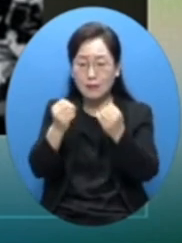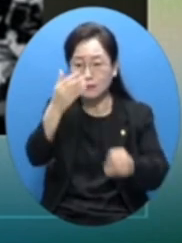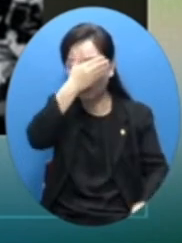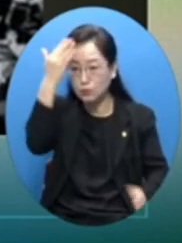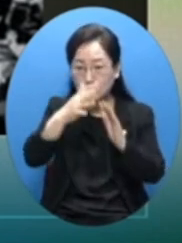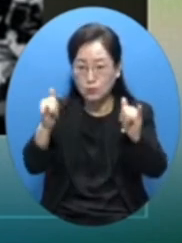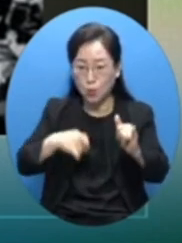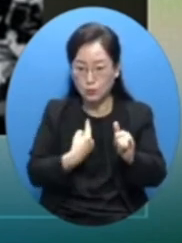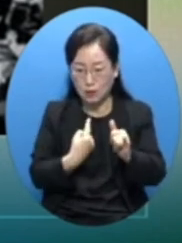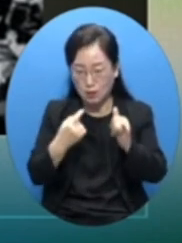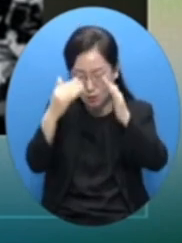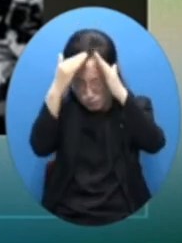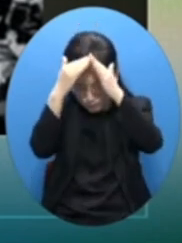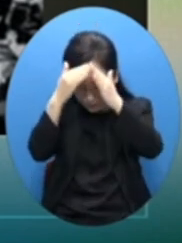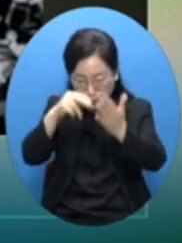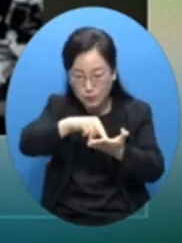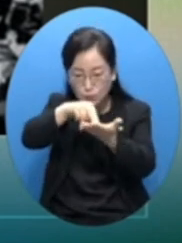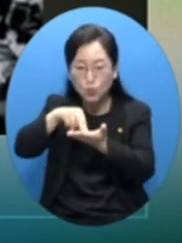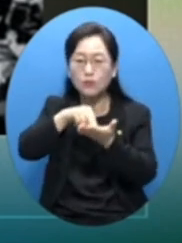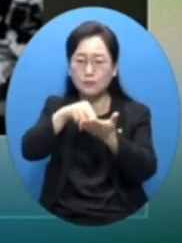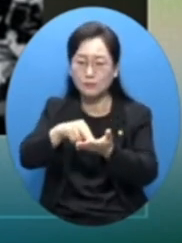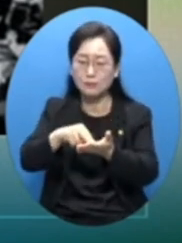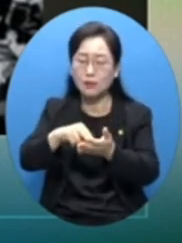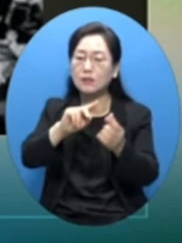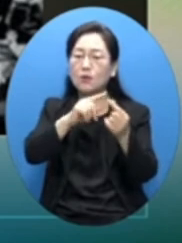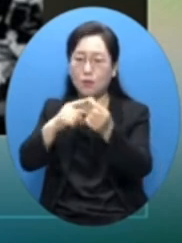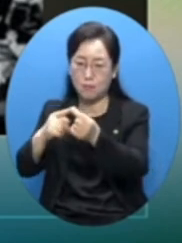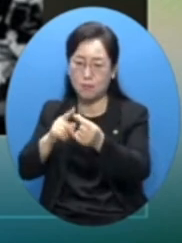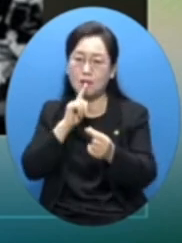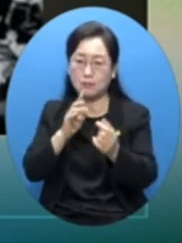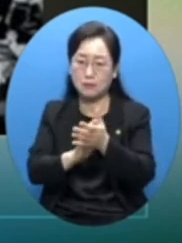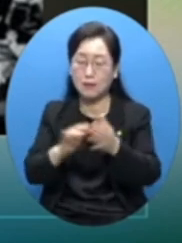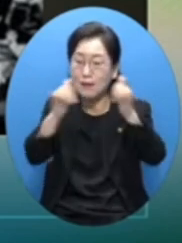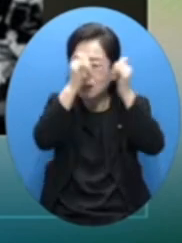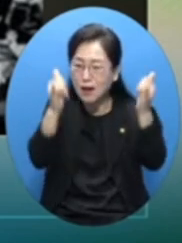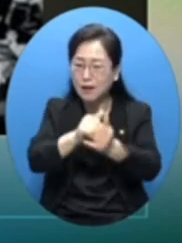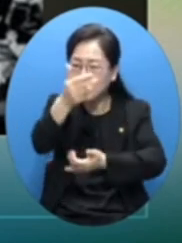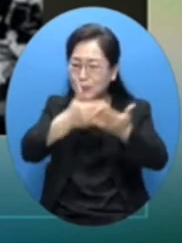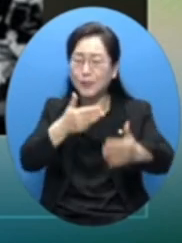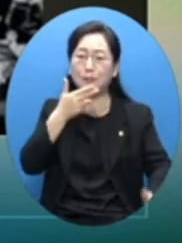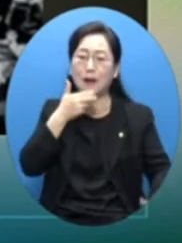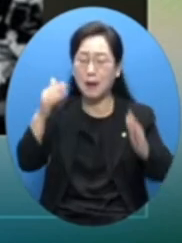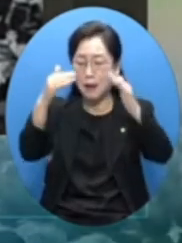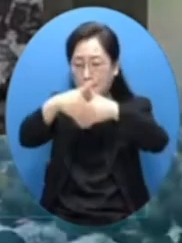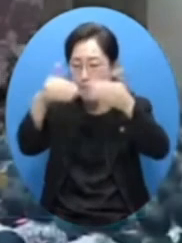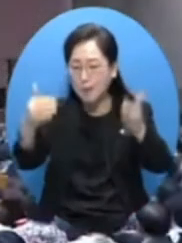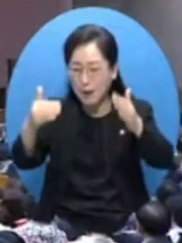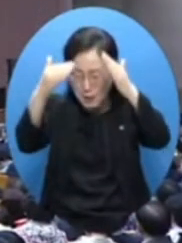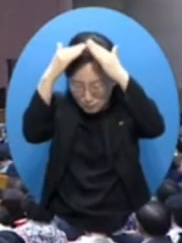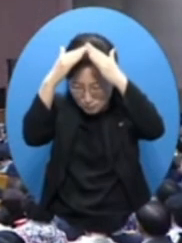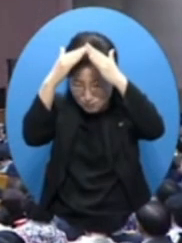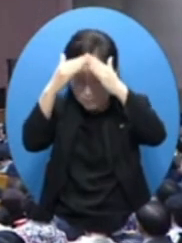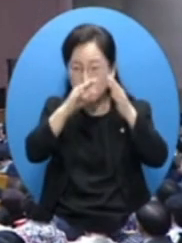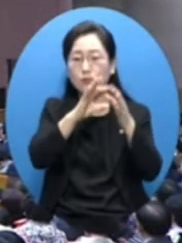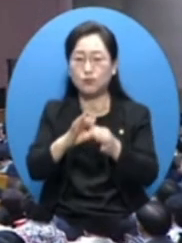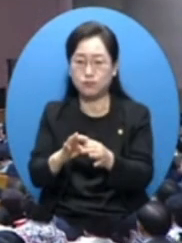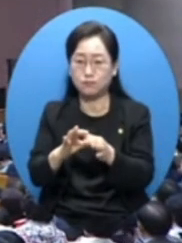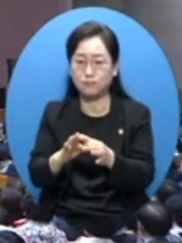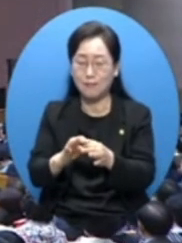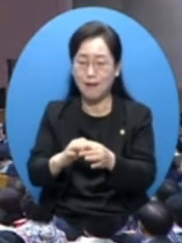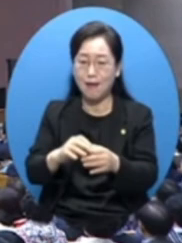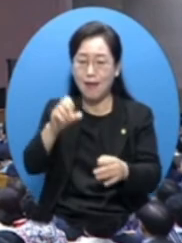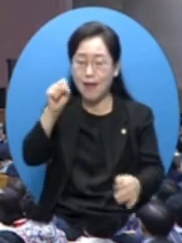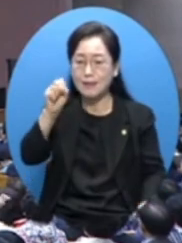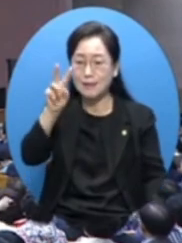혼자 외투를 지내서 나온 용어인데 사회생활을 극도로 몰려고 방이나 구석에 주로 머물러 있으면서